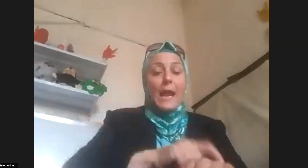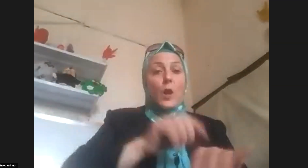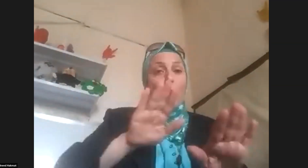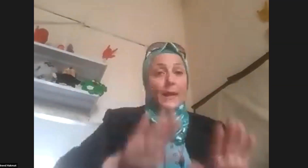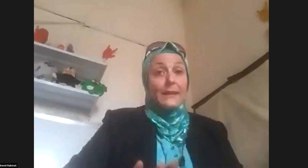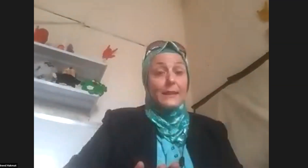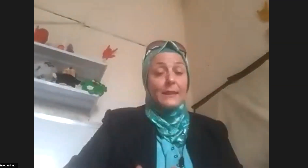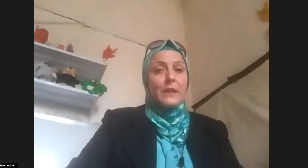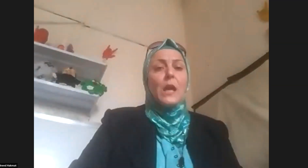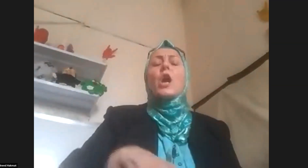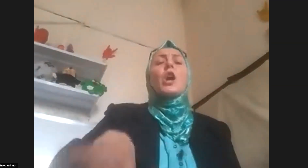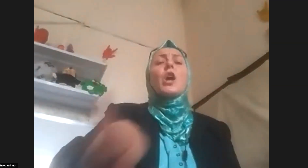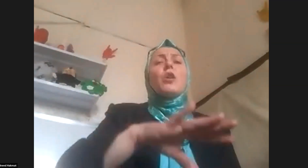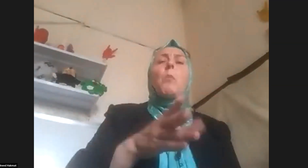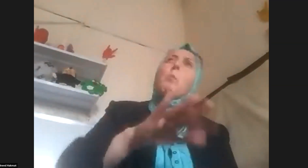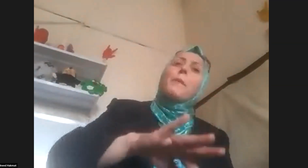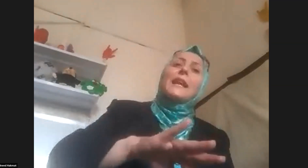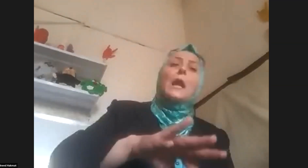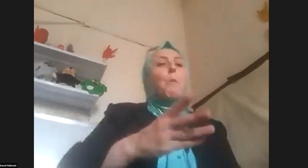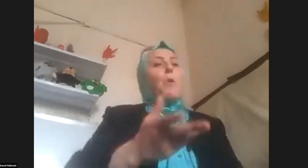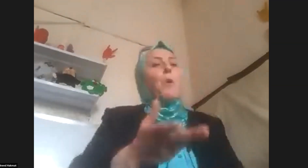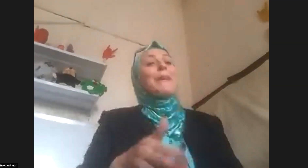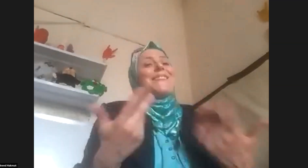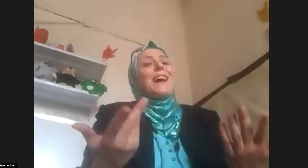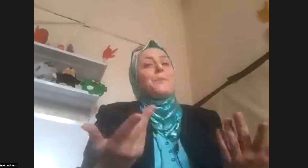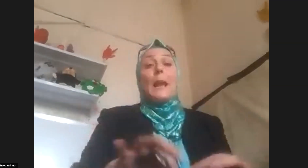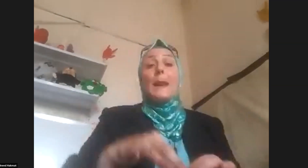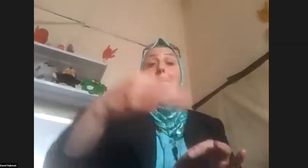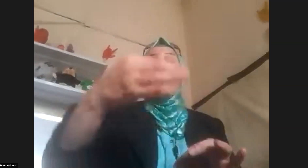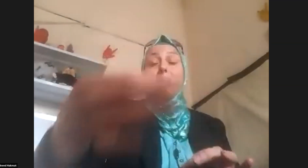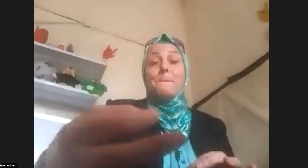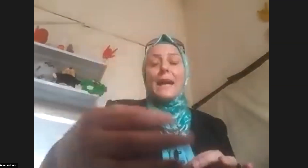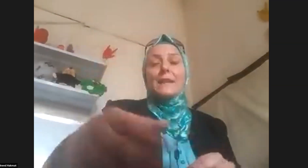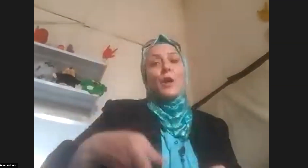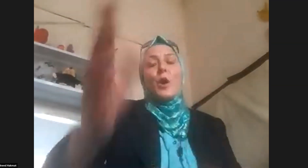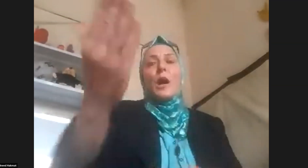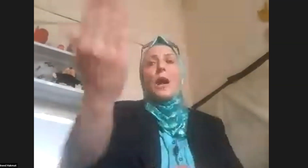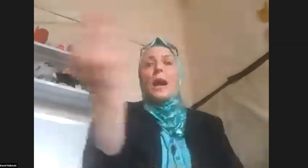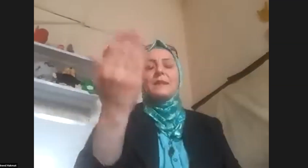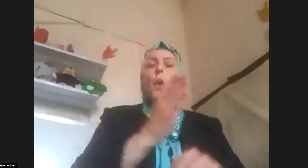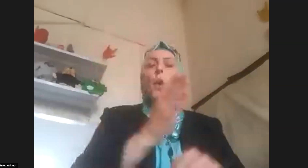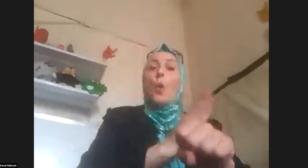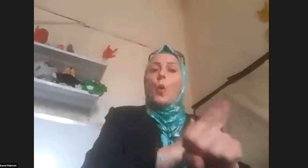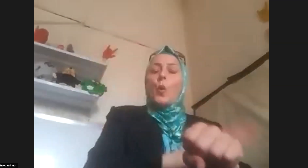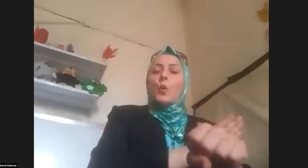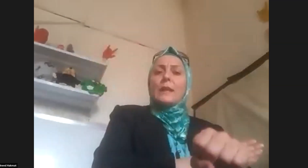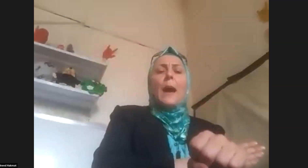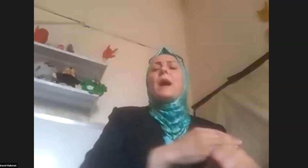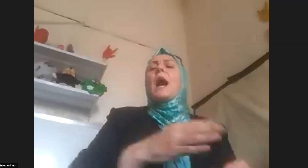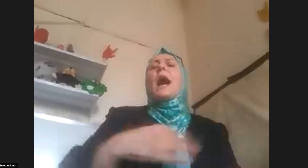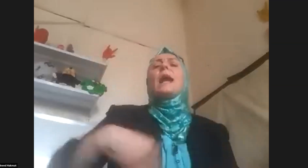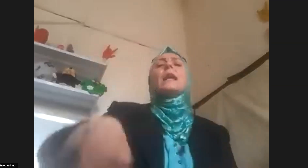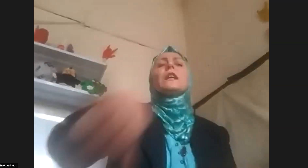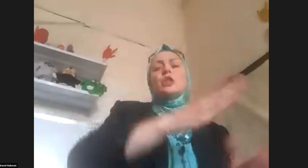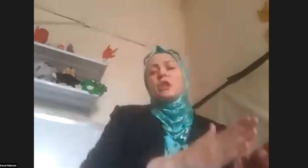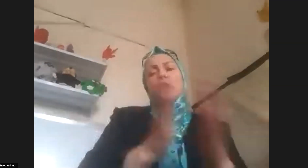الافتراضات والاحتمالات. مع دخولنا للمدارس وبذلنا جهود عميقة على اتجاهات مختلفة، رح نشوف بأي اتجاهات عملنا